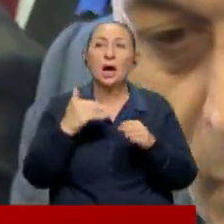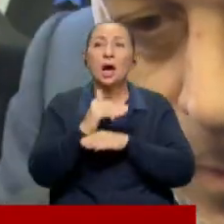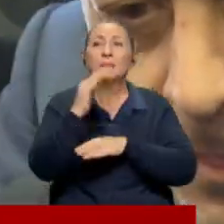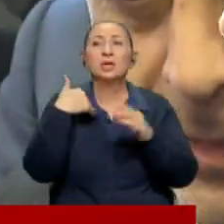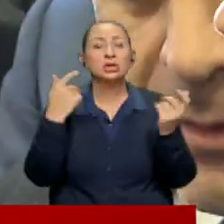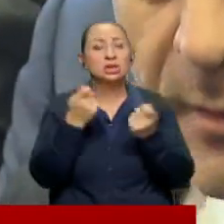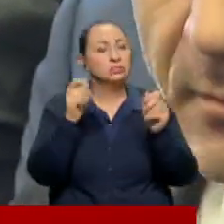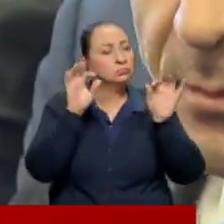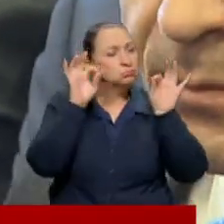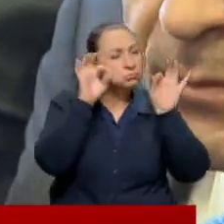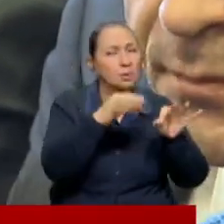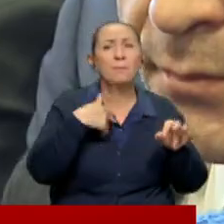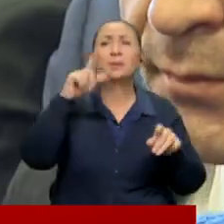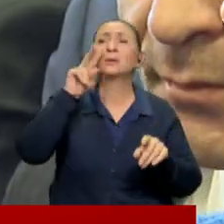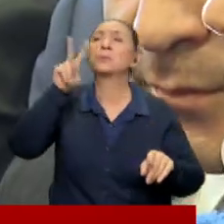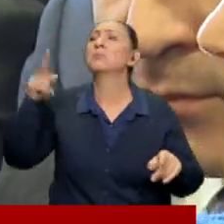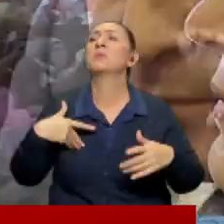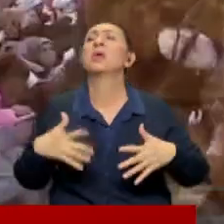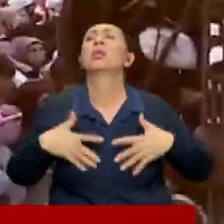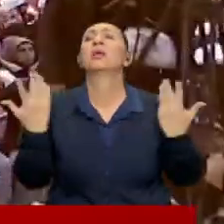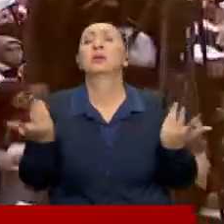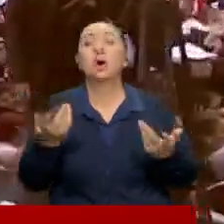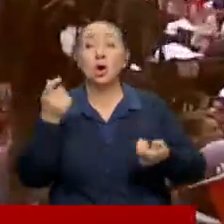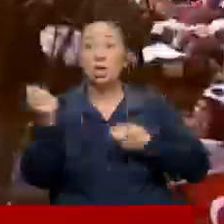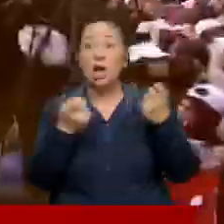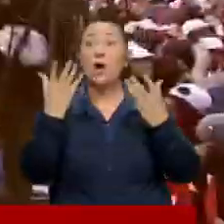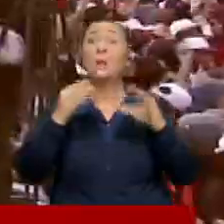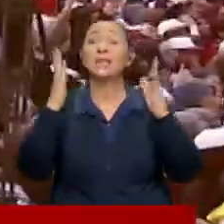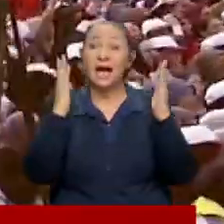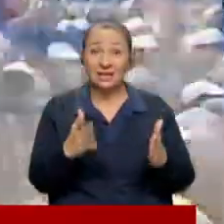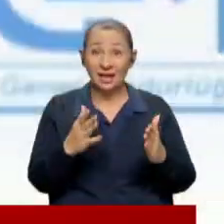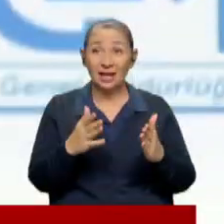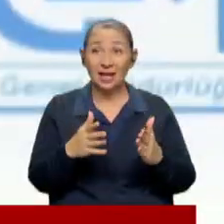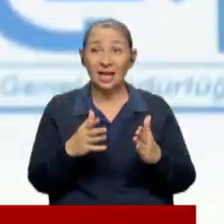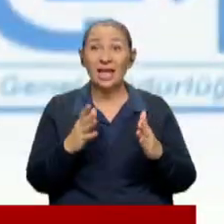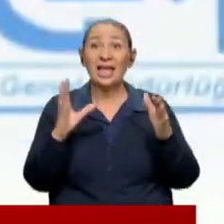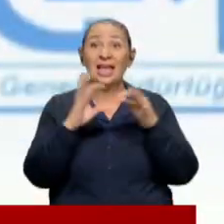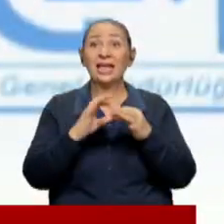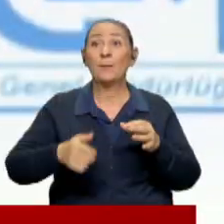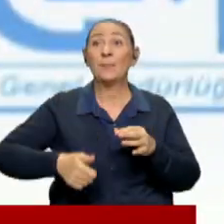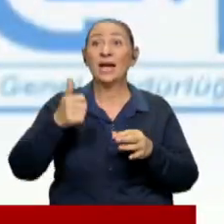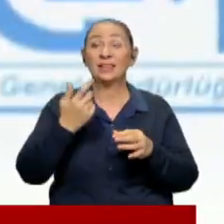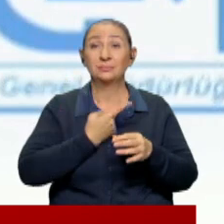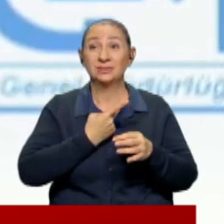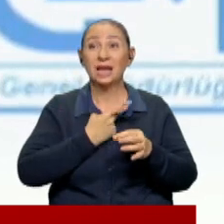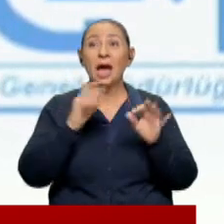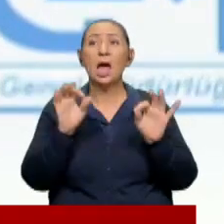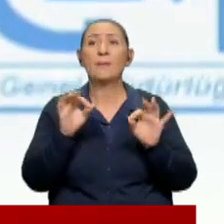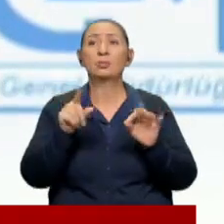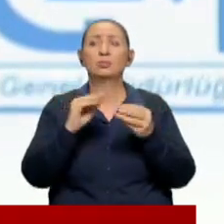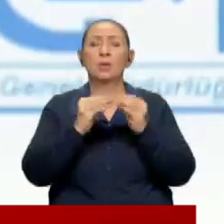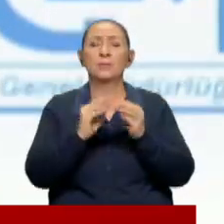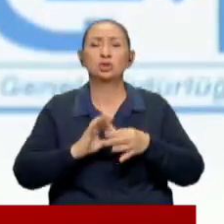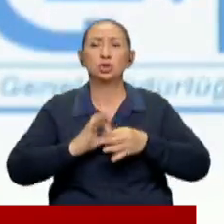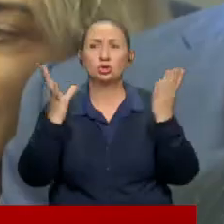elim işimde oldu, hiç gözüm başka bir yerde olmadı. Görevi olmadığı halde ilgili bakanlığımız hemen bu